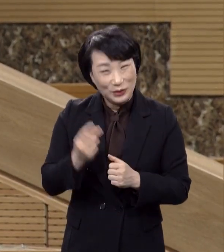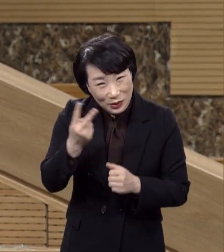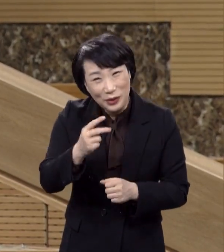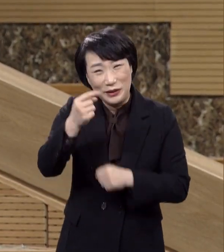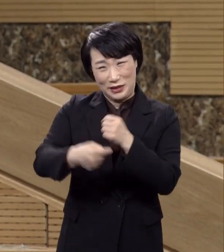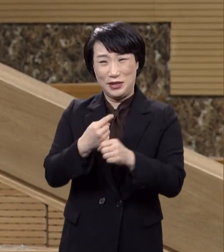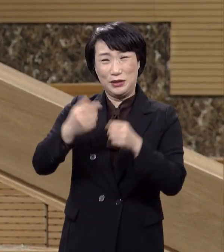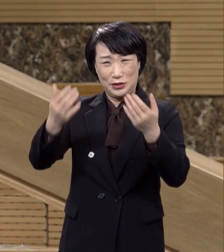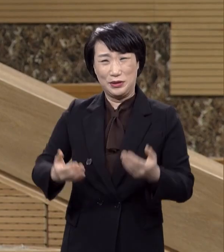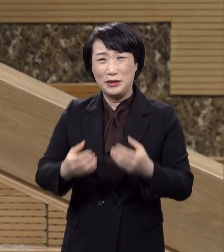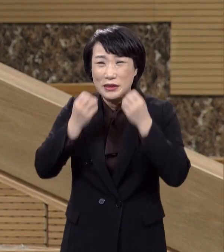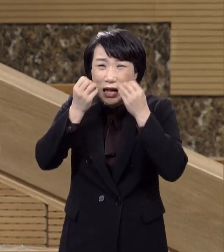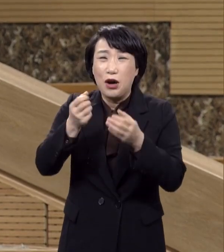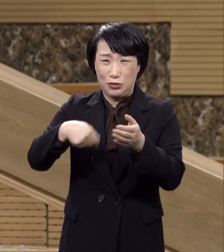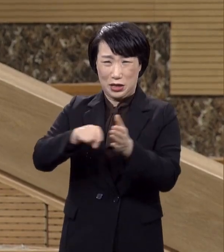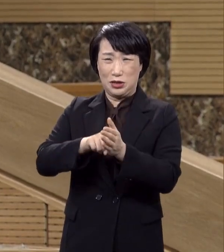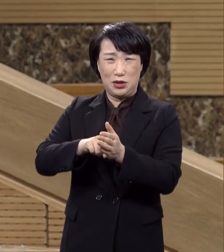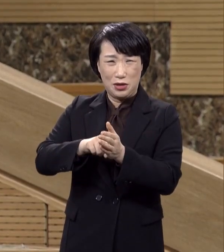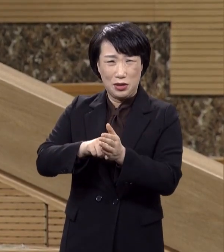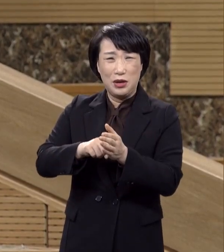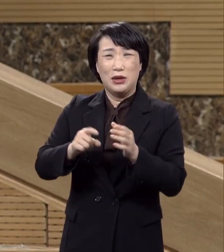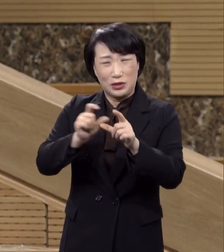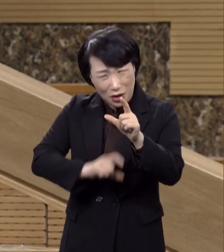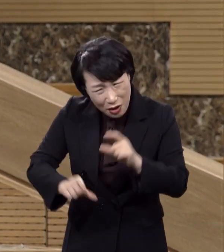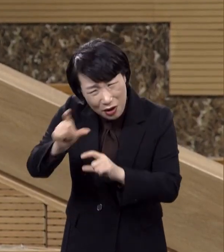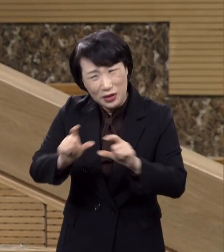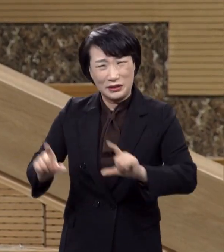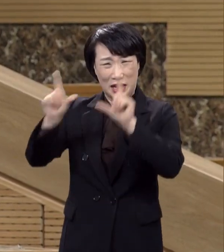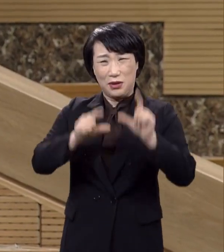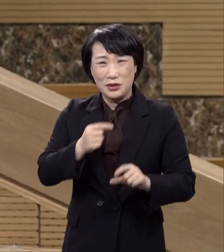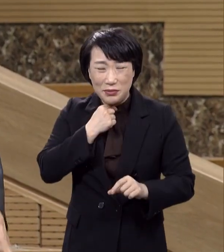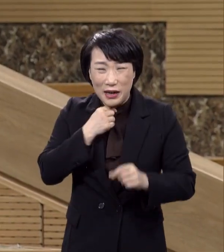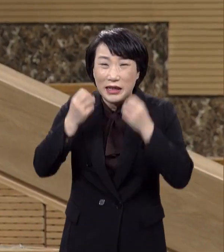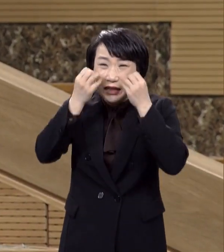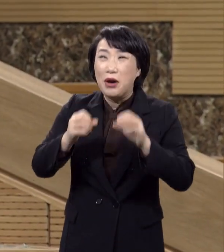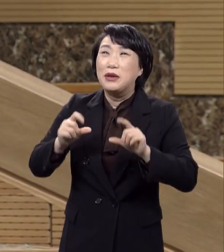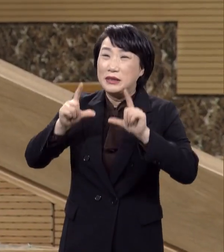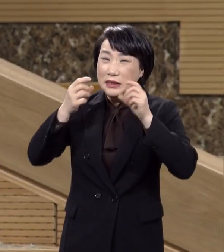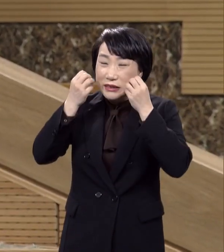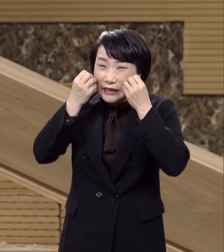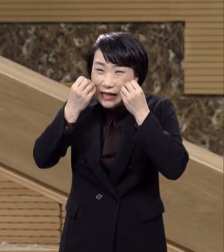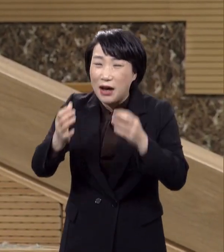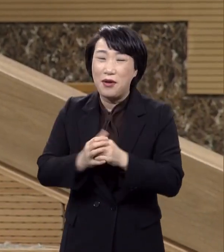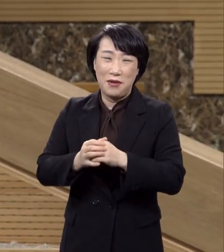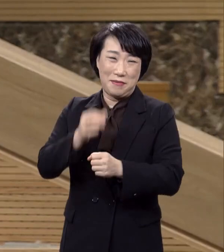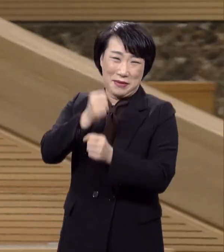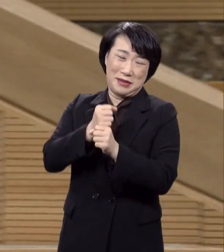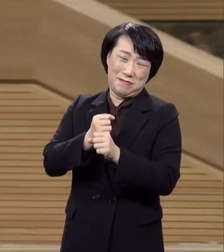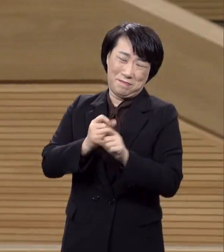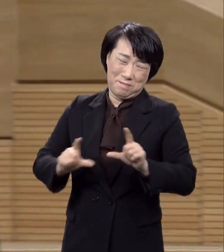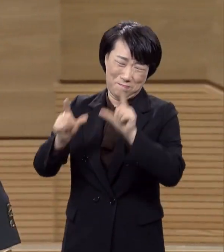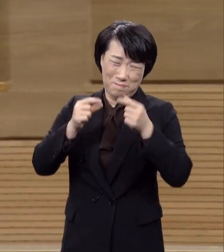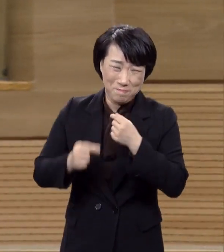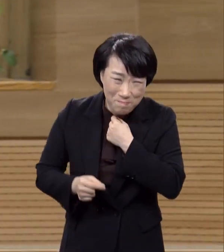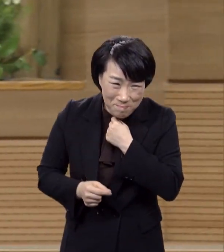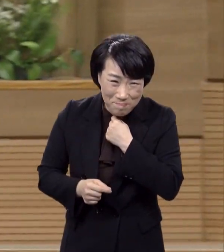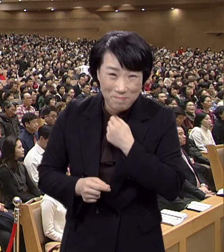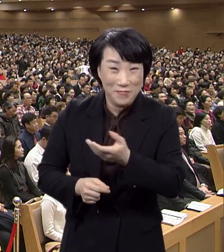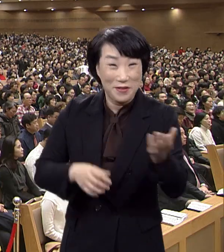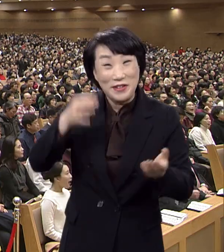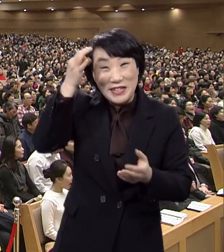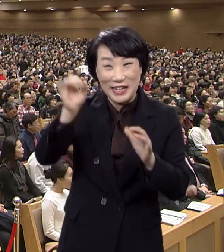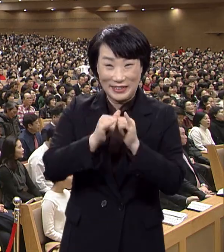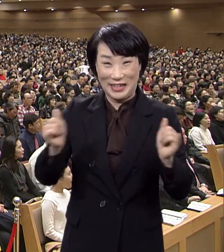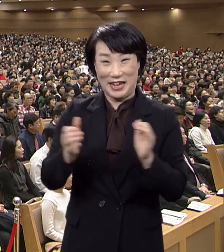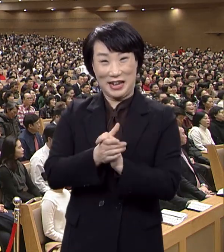해를 주시면 새 것을 위해 더 살겠습니다. 새로운 새 것을 만들어 가겠습니다. 인정하시면